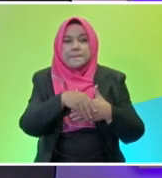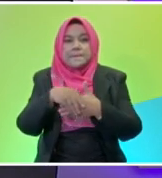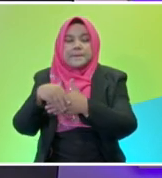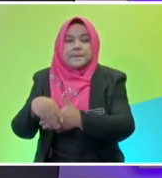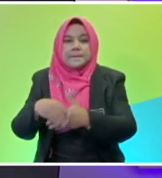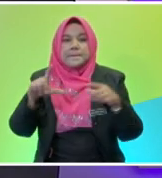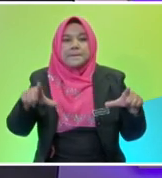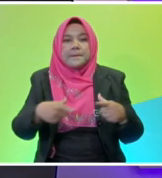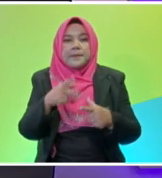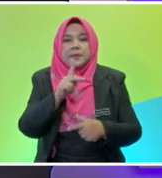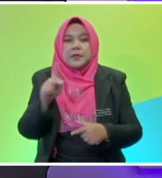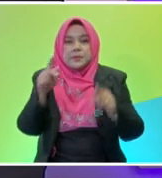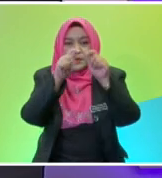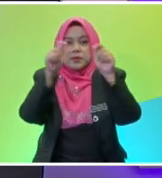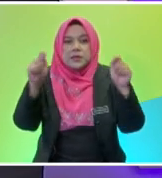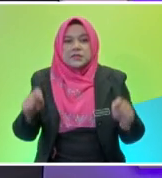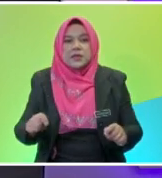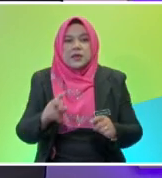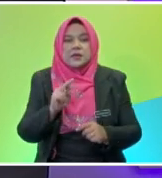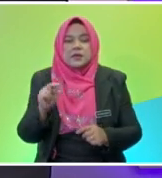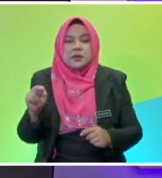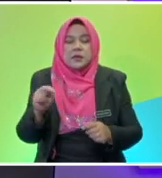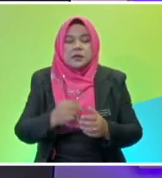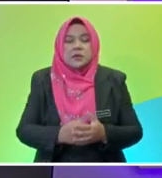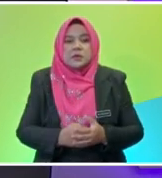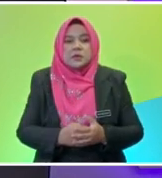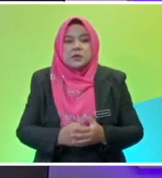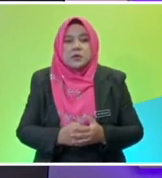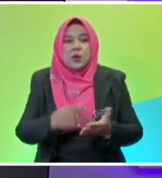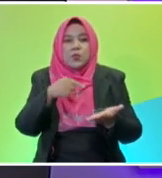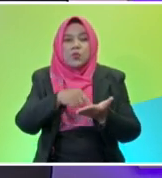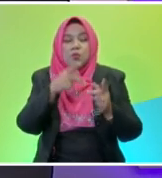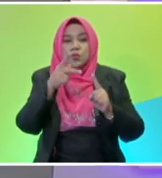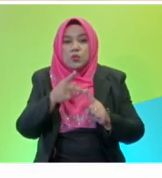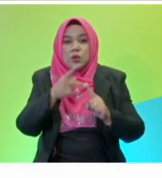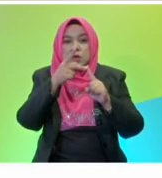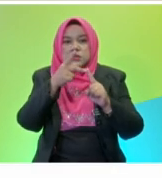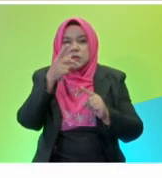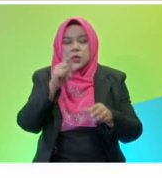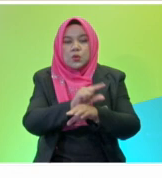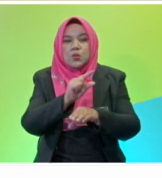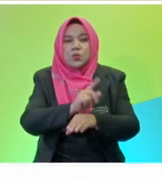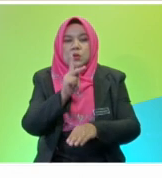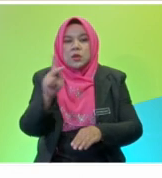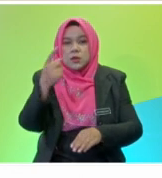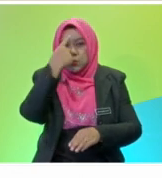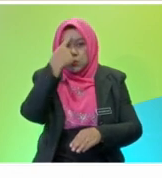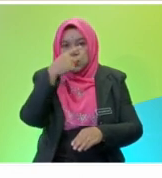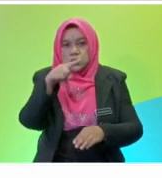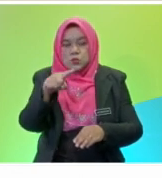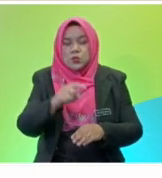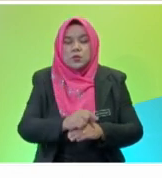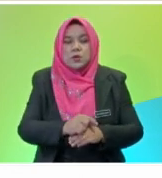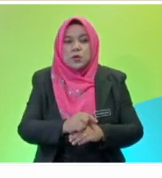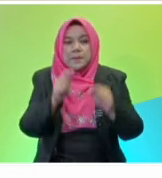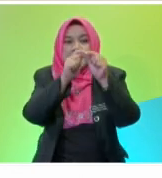pelaksanaan penaksiran Oke ini adalah buku khusus yang digunakan untuk digunakan oleh burung untuk